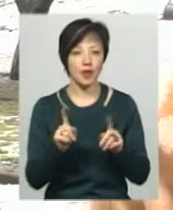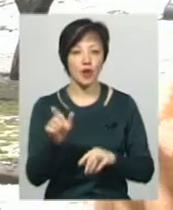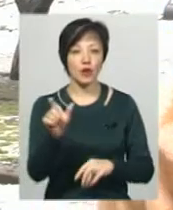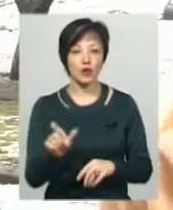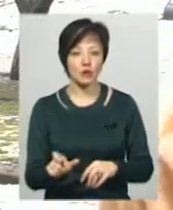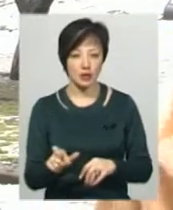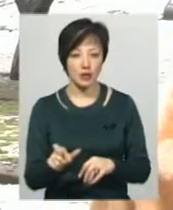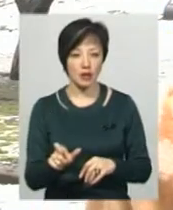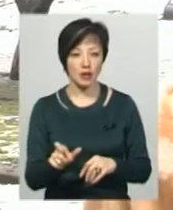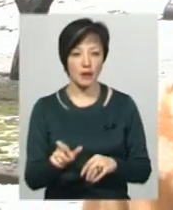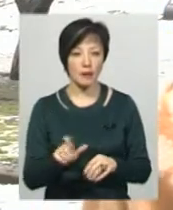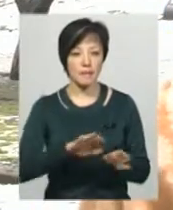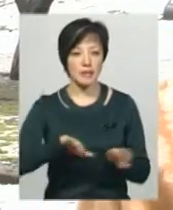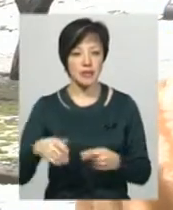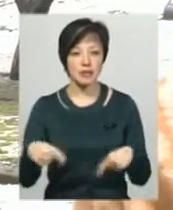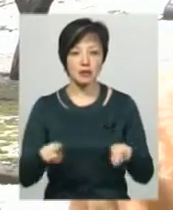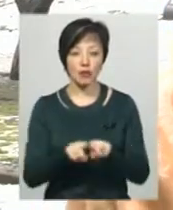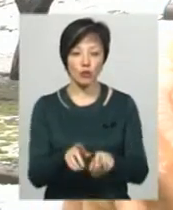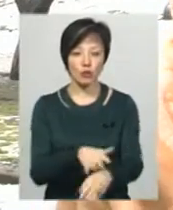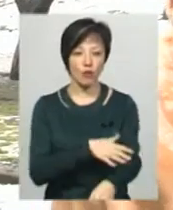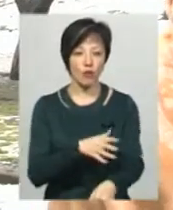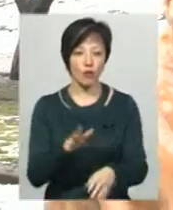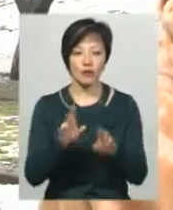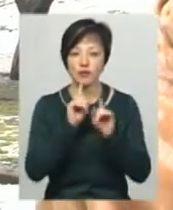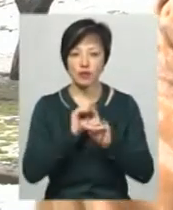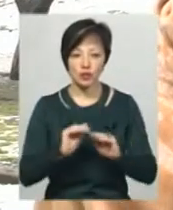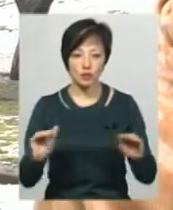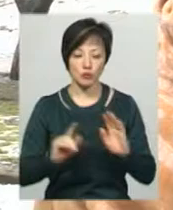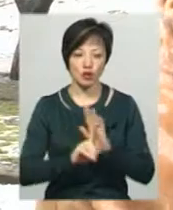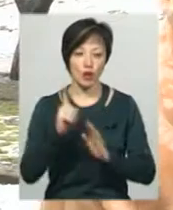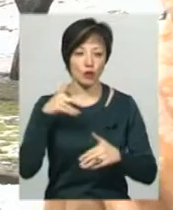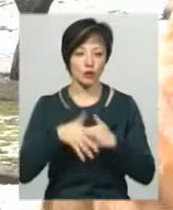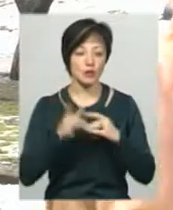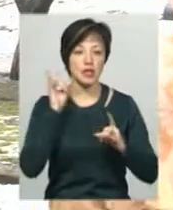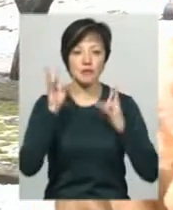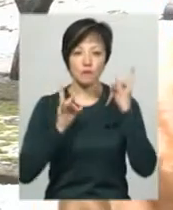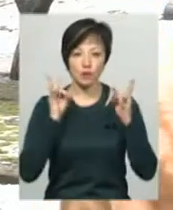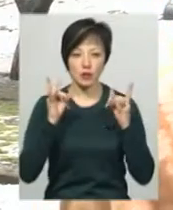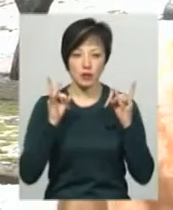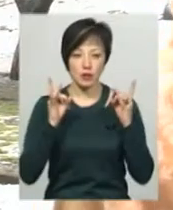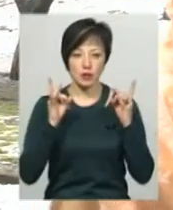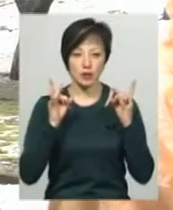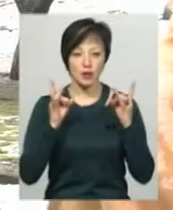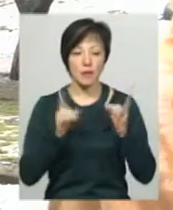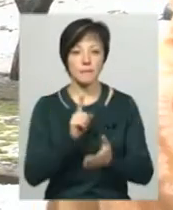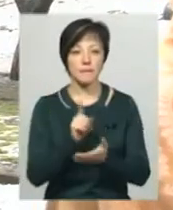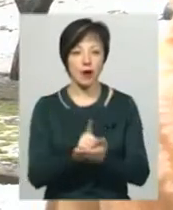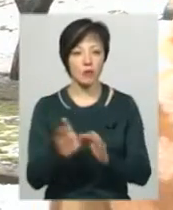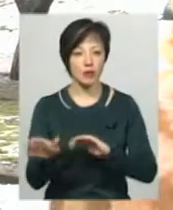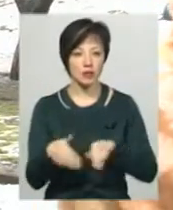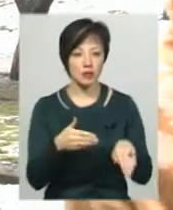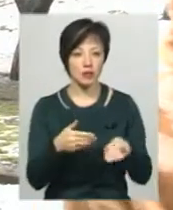людина після такого довгого перебування у тиші почала розуміти звуки, має